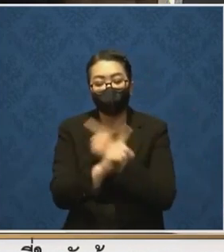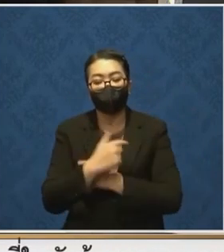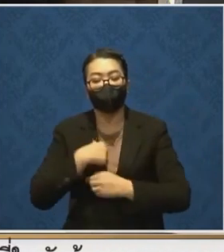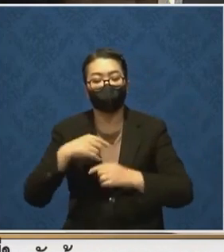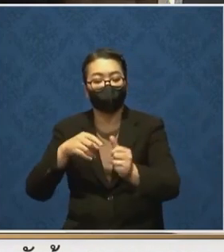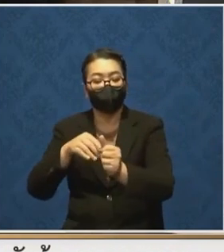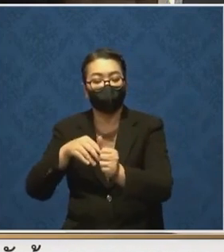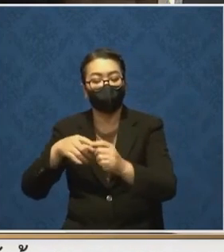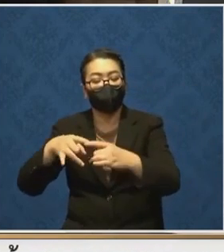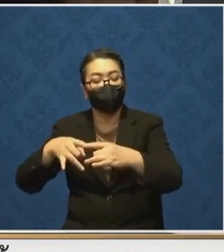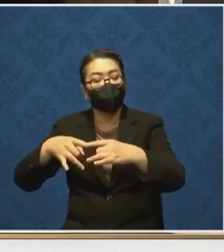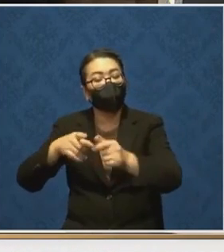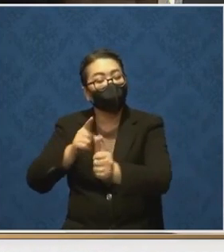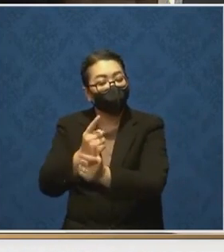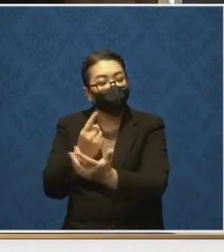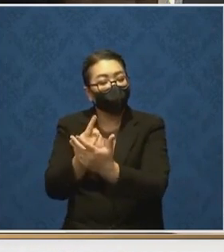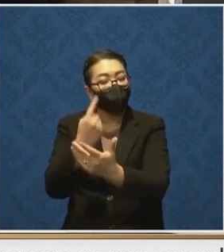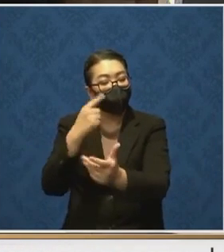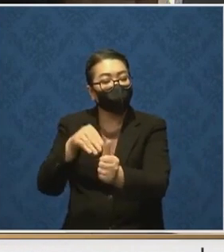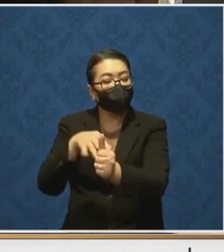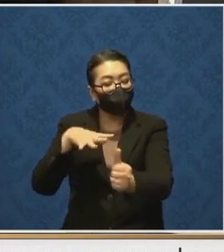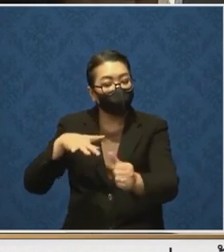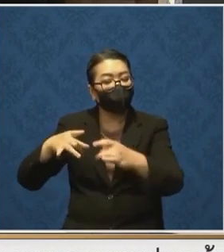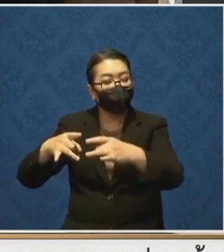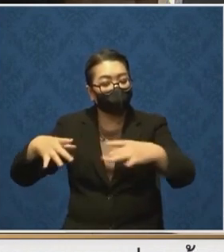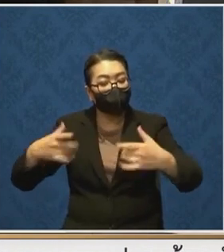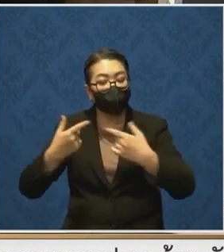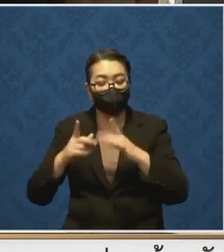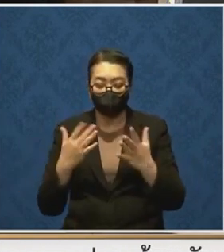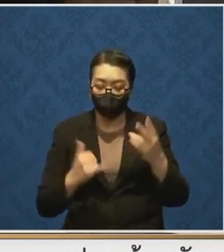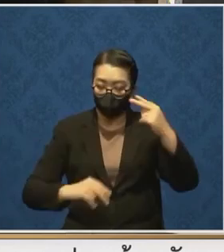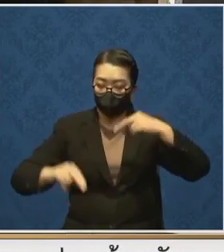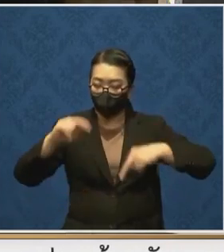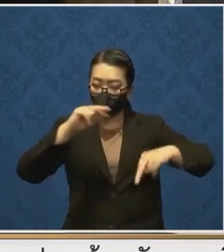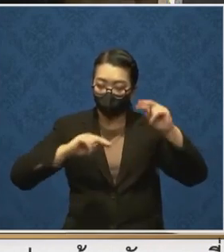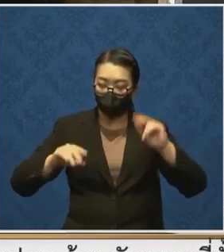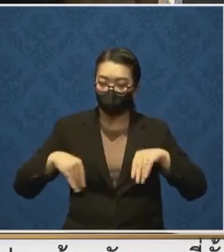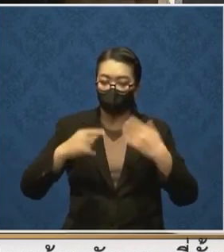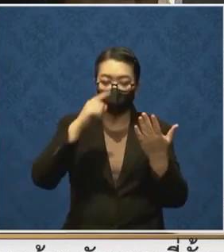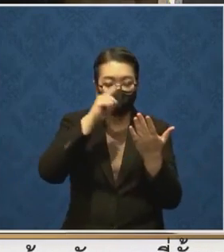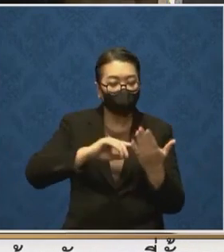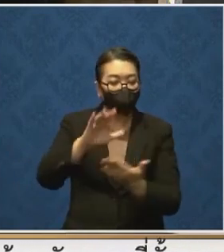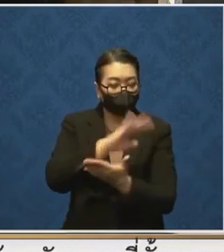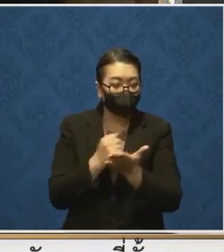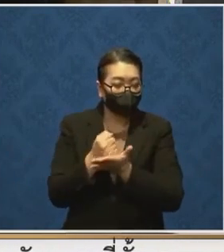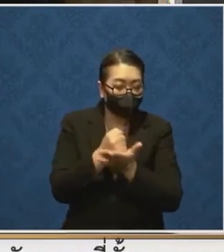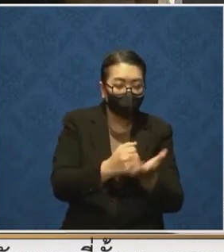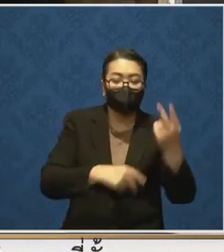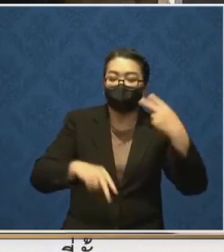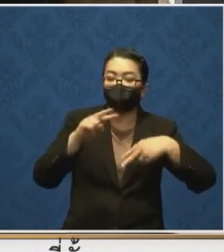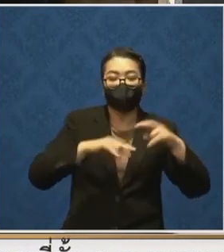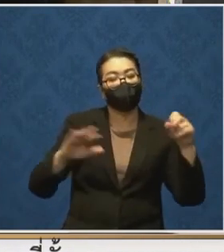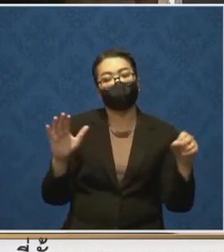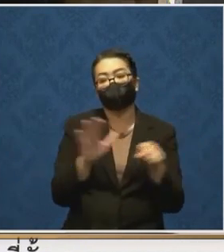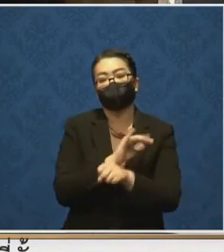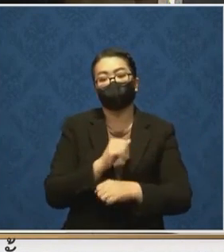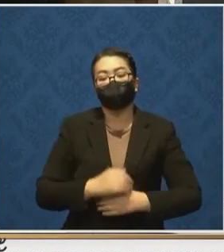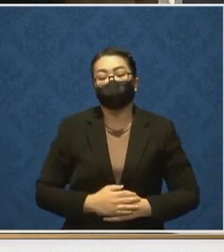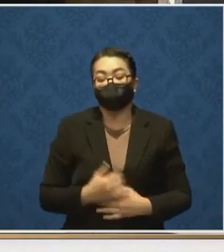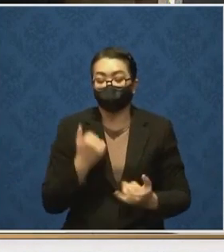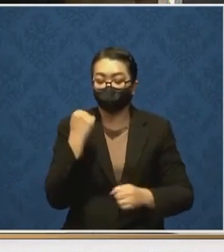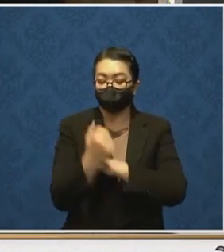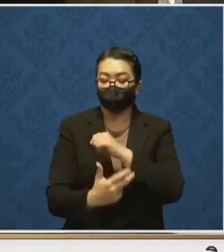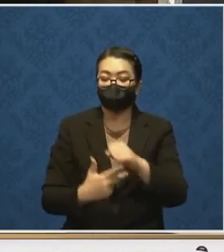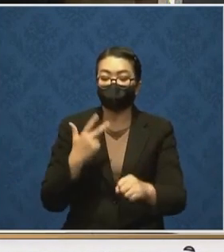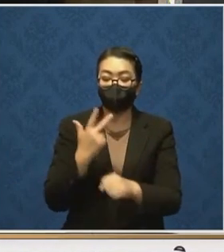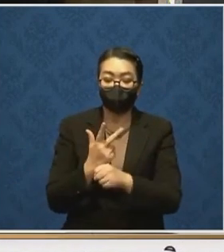ทำหน้ที่รวจสอบและปกปองผุปโยชน์ของประเทศชาติะประชาชน์จนถที่สุดท่ราฐานทขรบตลดรเยอะเวลา 3 ปี